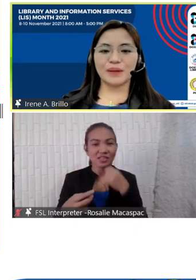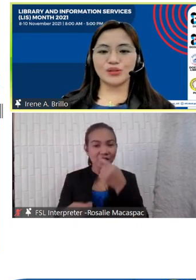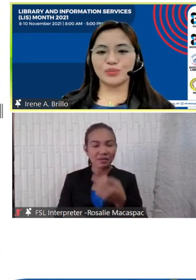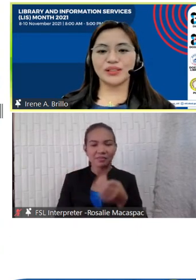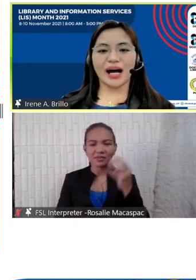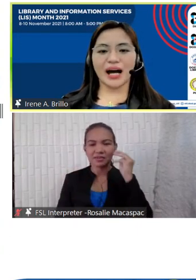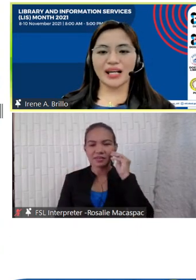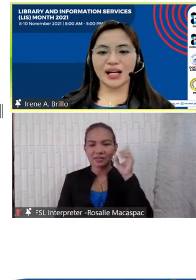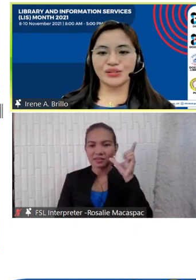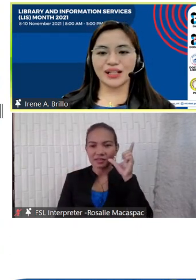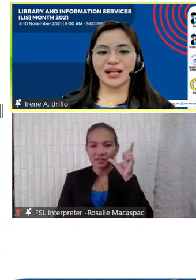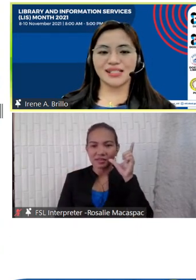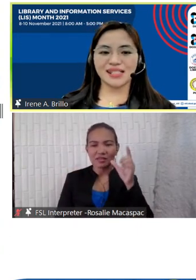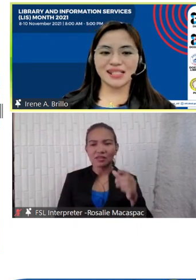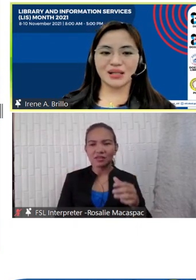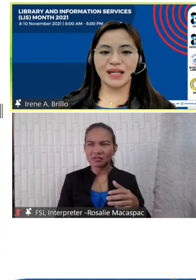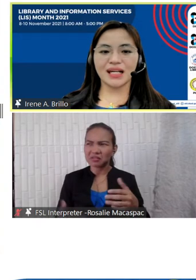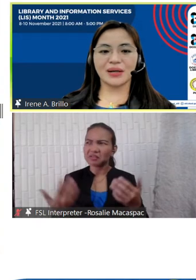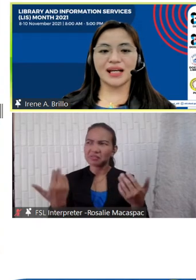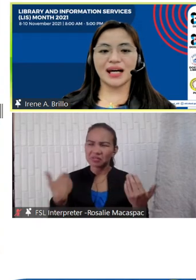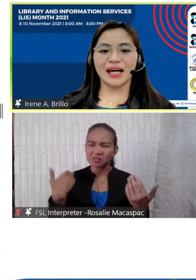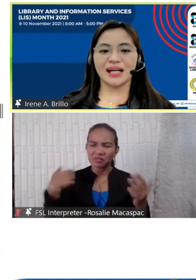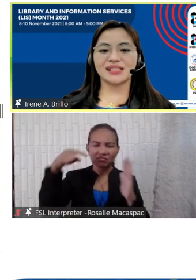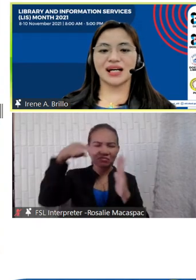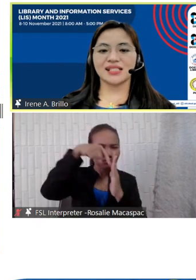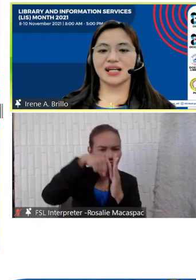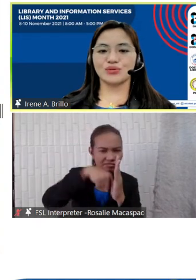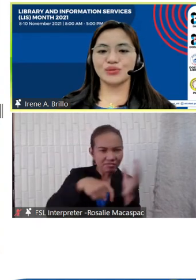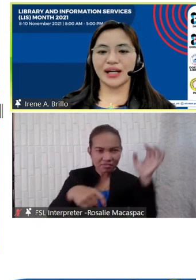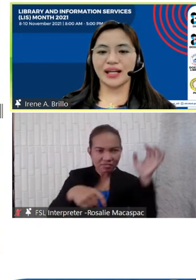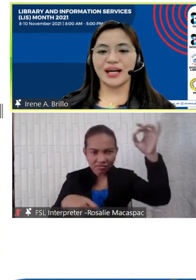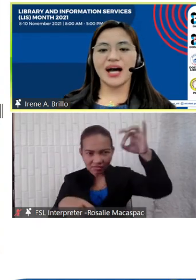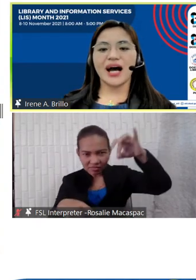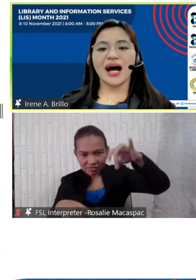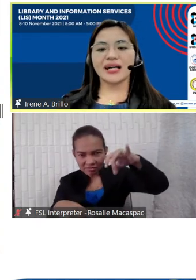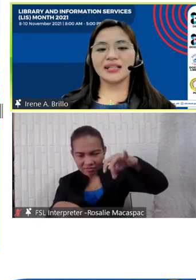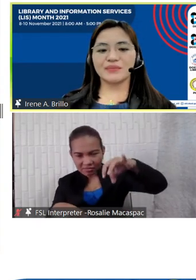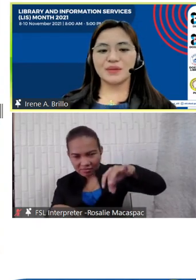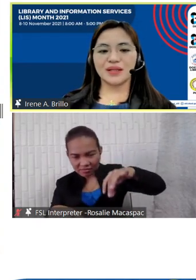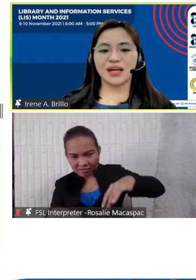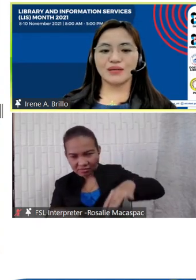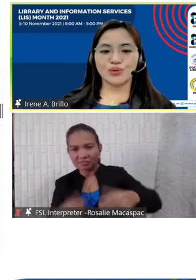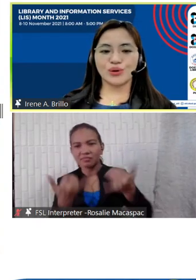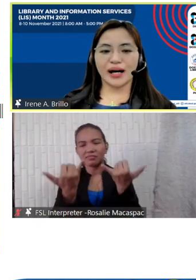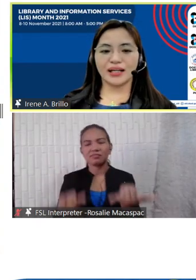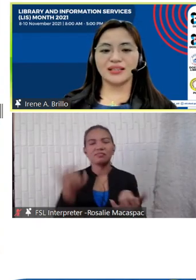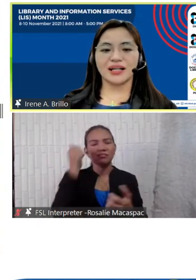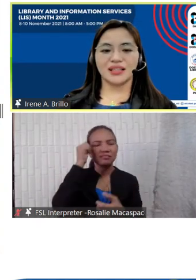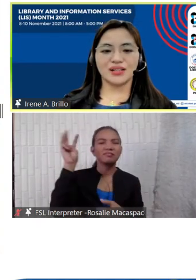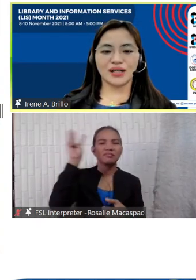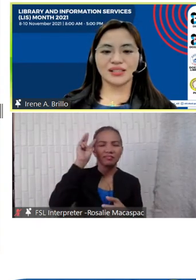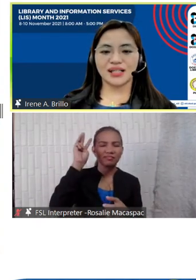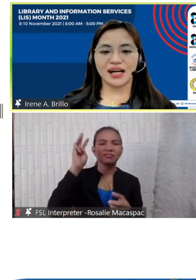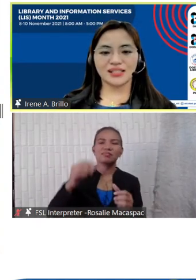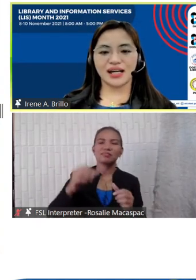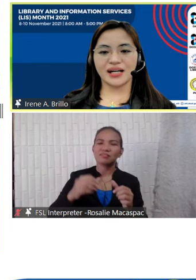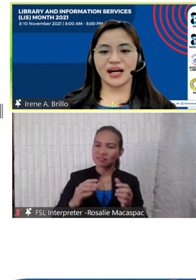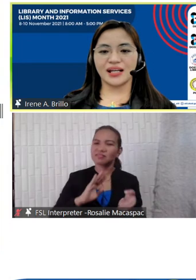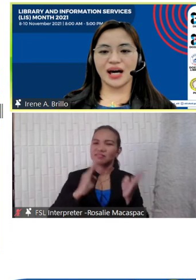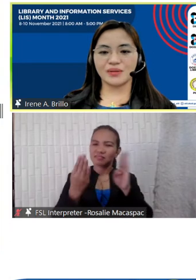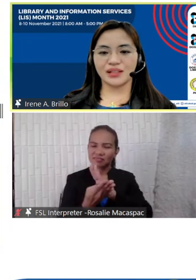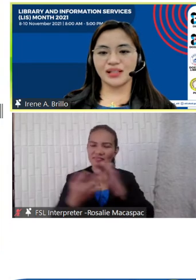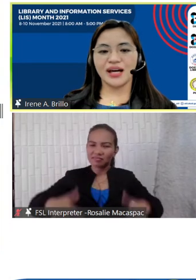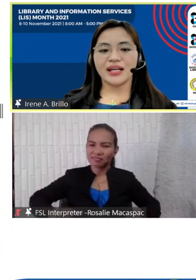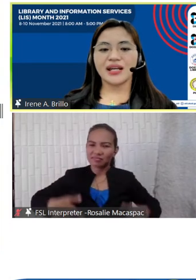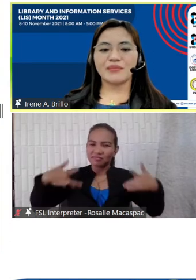tila papalubog na araw na nagsisilbing kamalayan sa kasalukuyan ay nabibigyang buhay ng